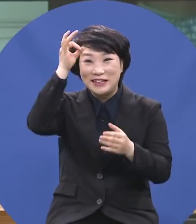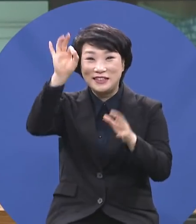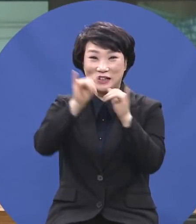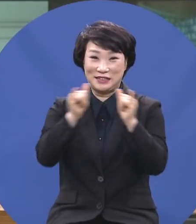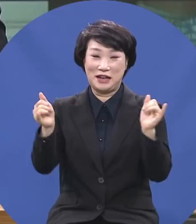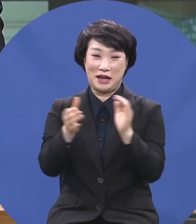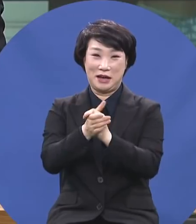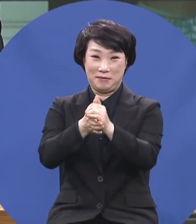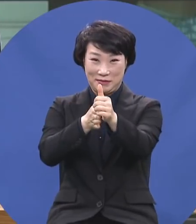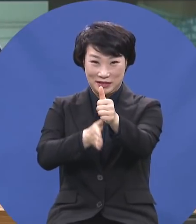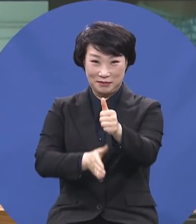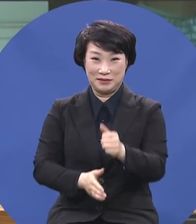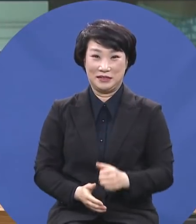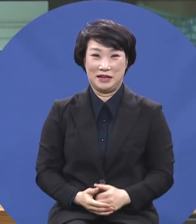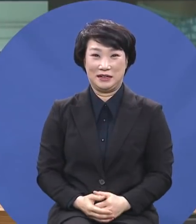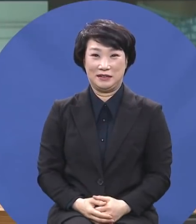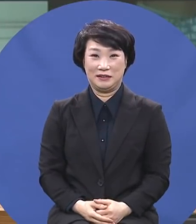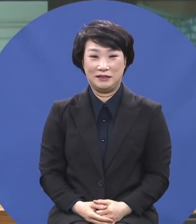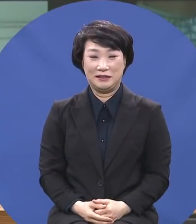아멘 합시다.